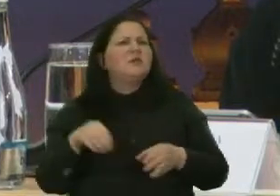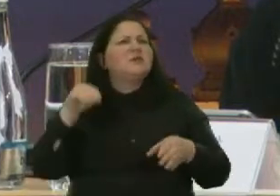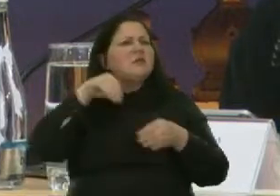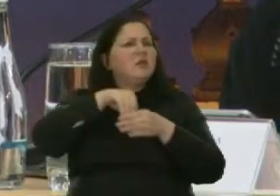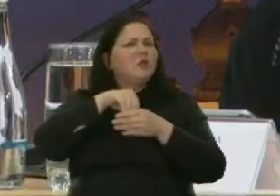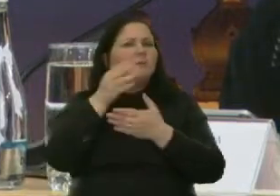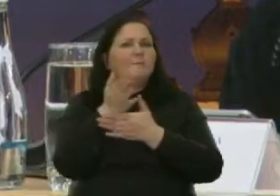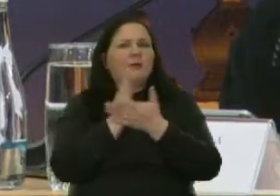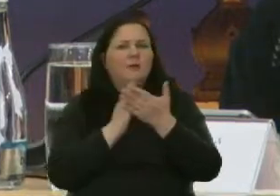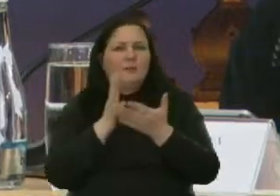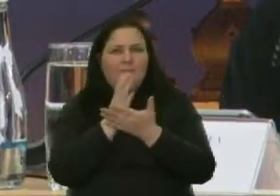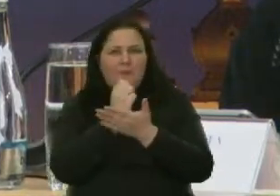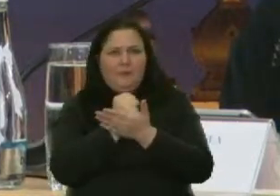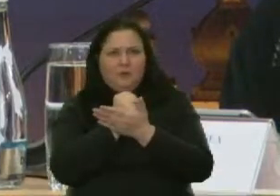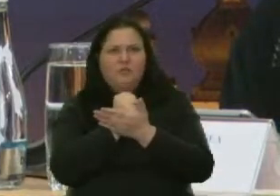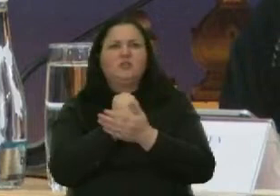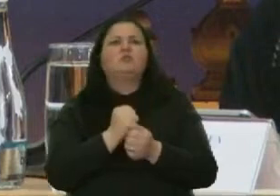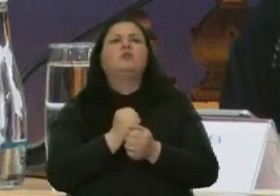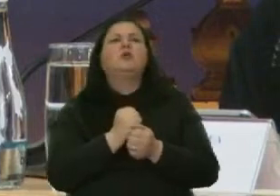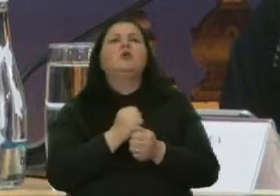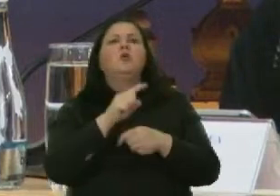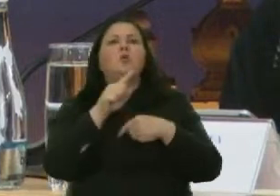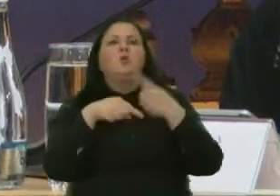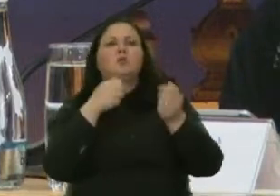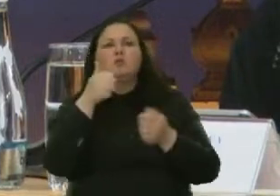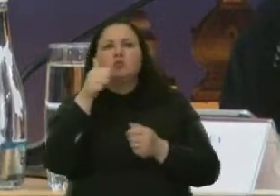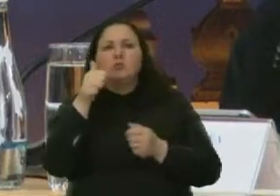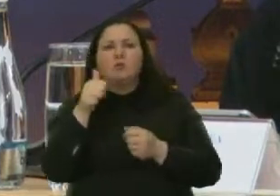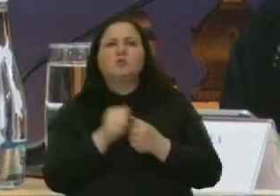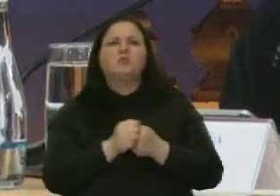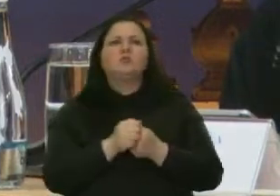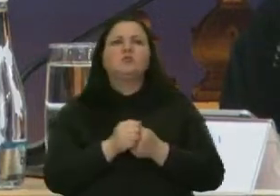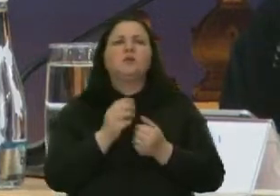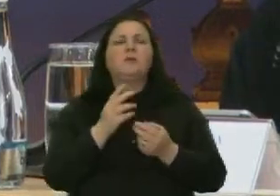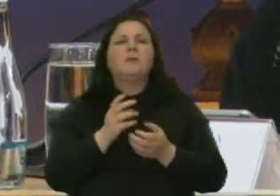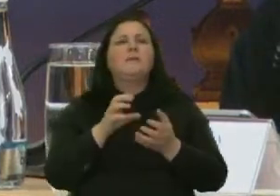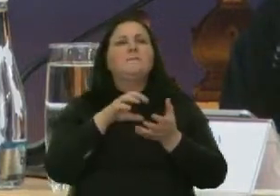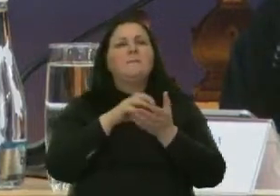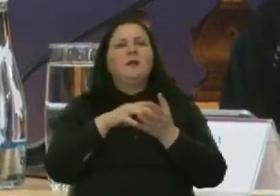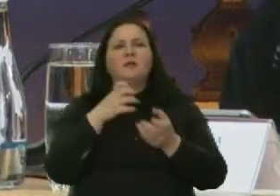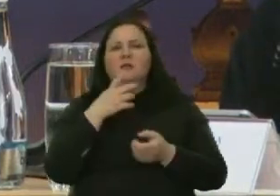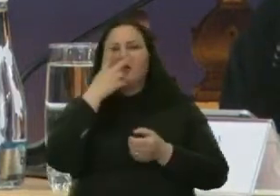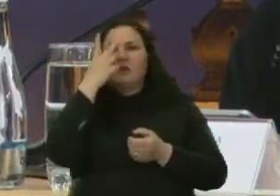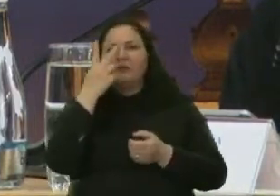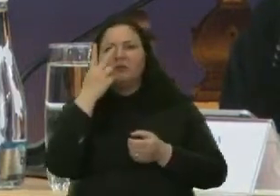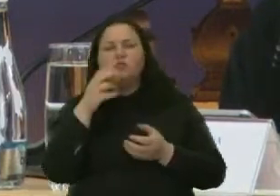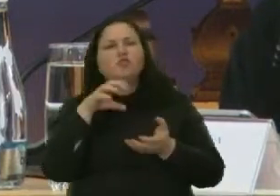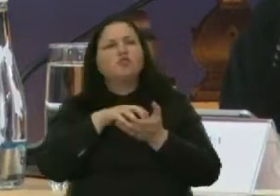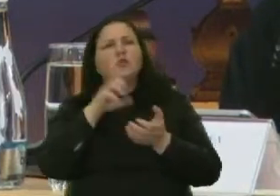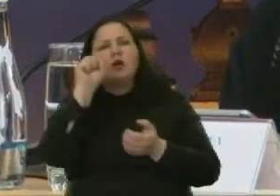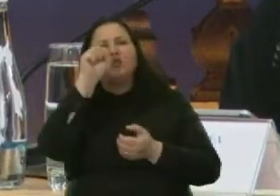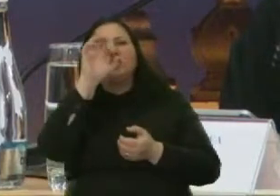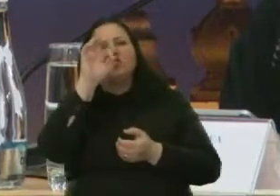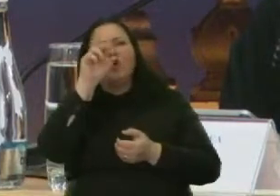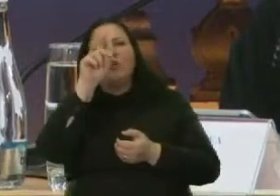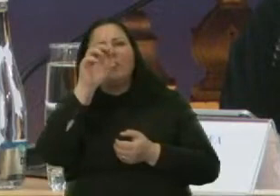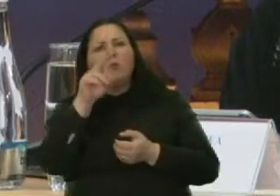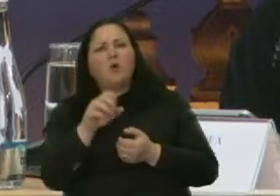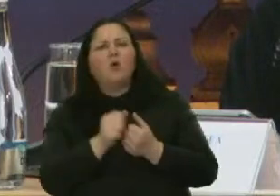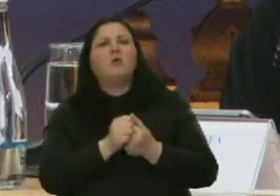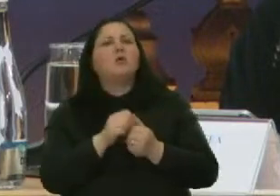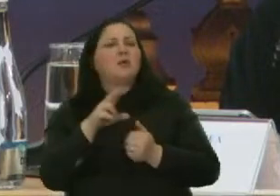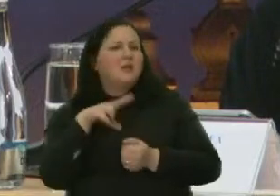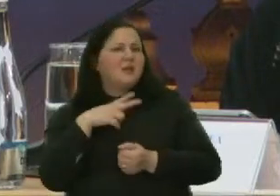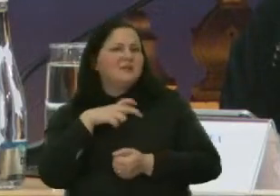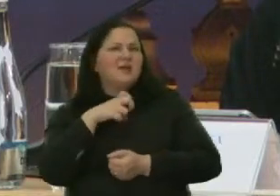parțial în buget următoarele 11 propuneri partea care vizează zona sopor avem în master planul de